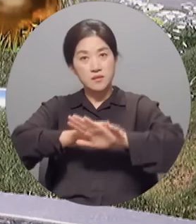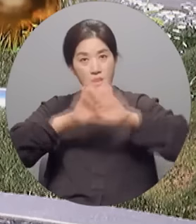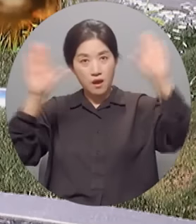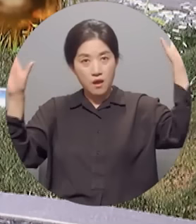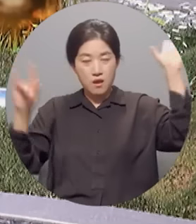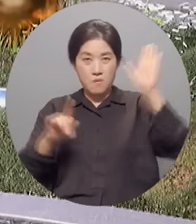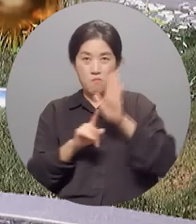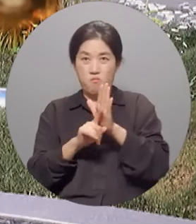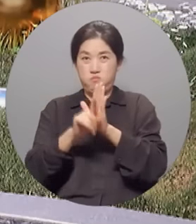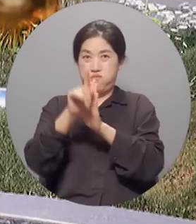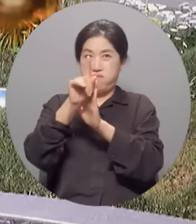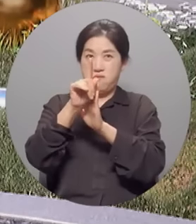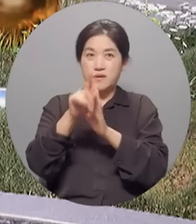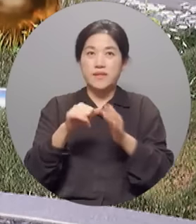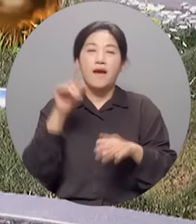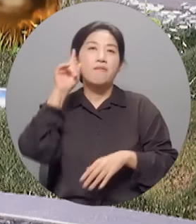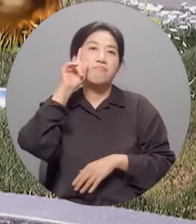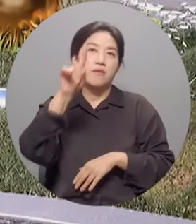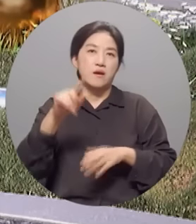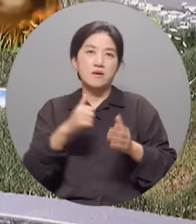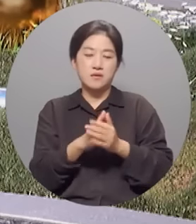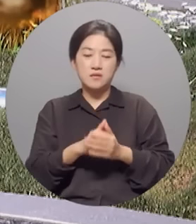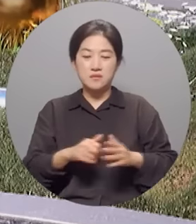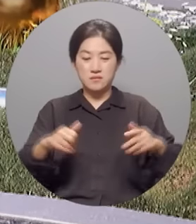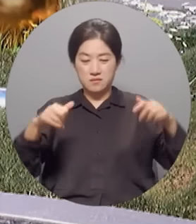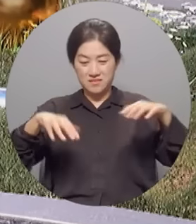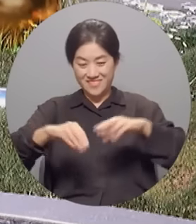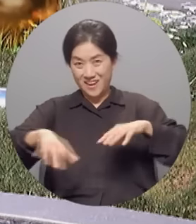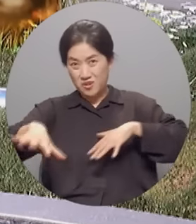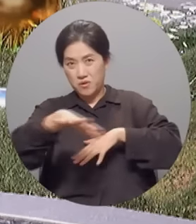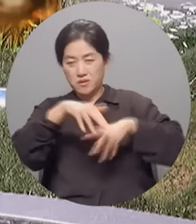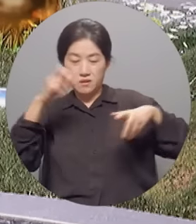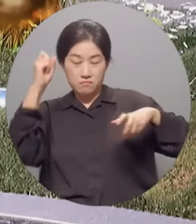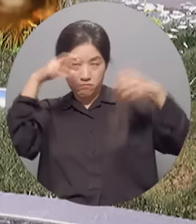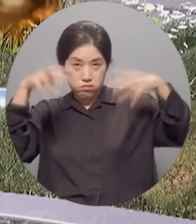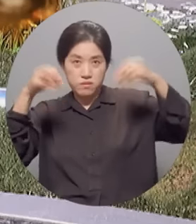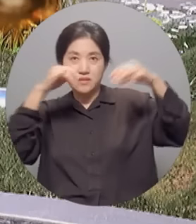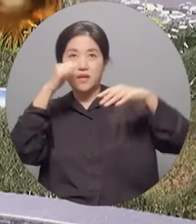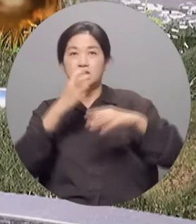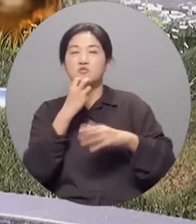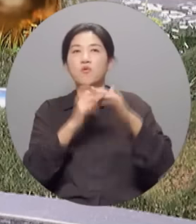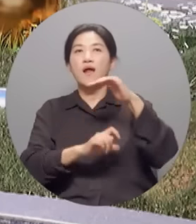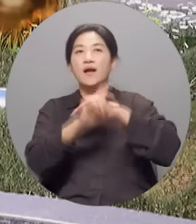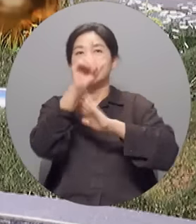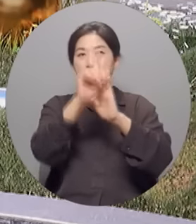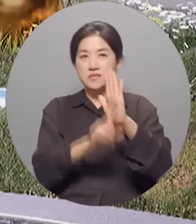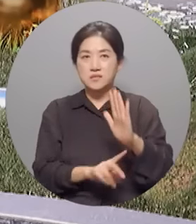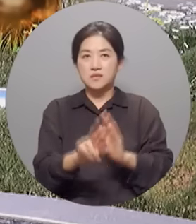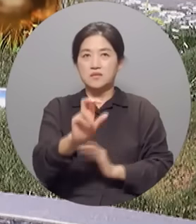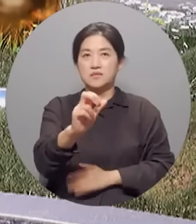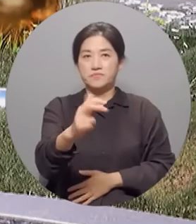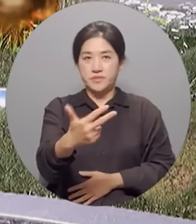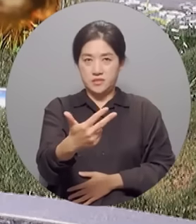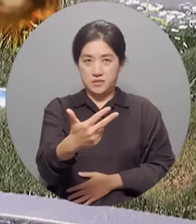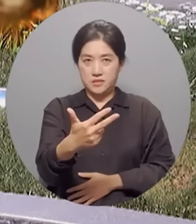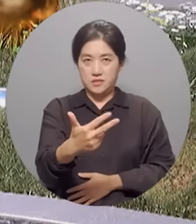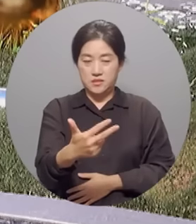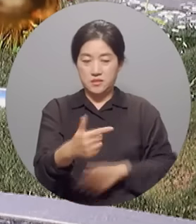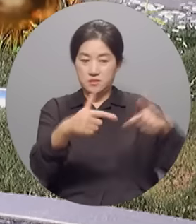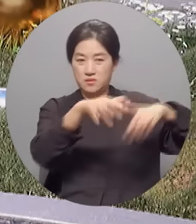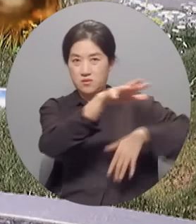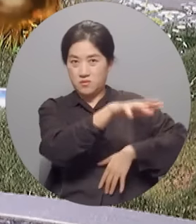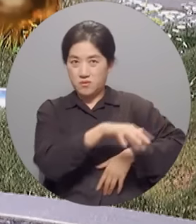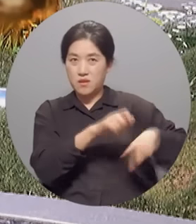큰 폭으로 오르면서 내일도 내륙 곳곳에 소나기가 내리겠습니다. 서울의 아침 최저 기온은 27도로 서쪽